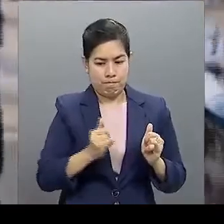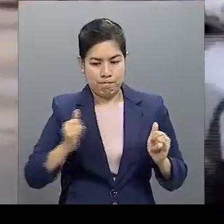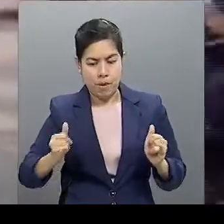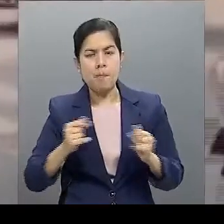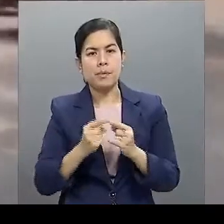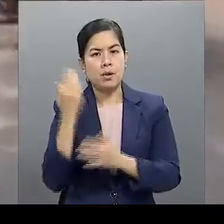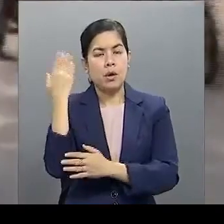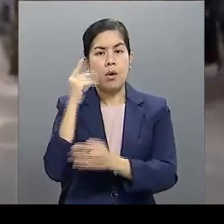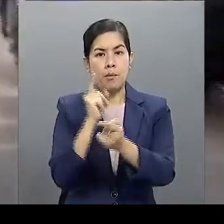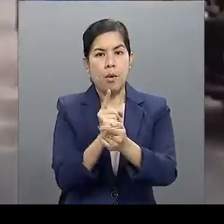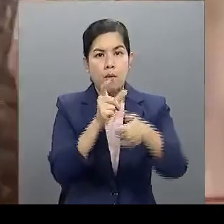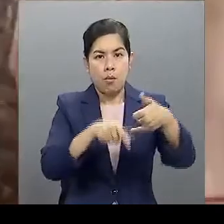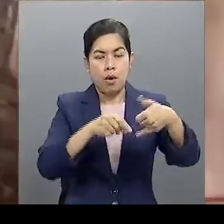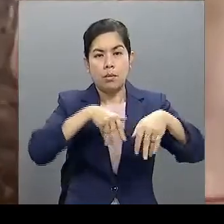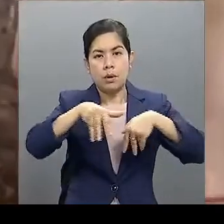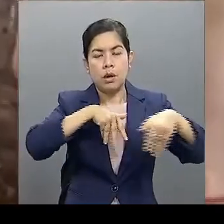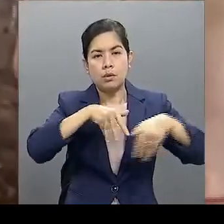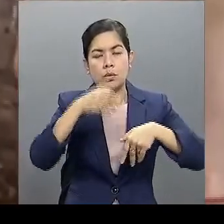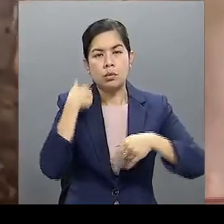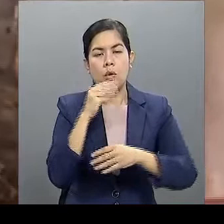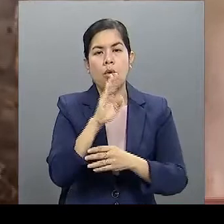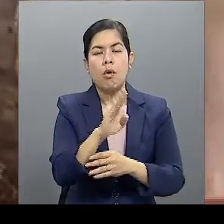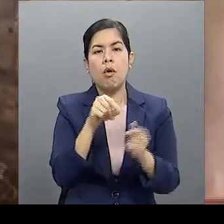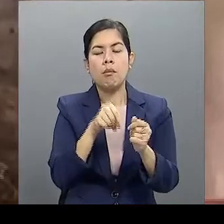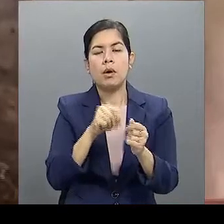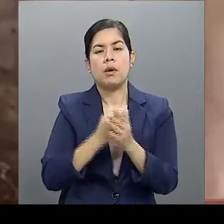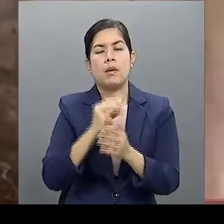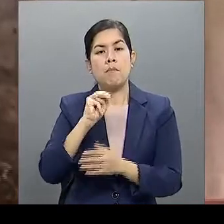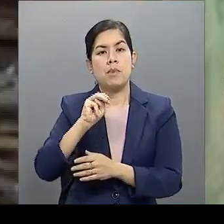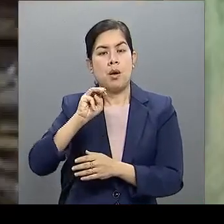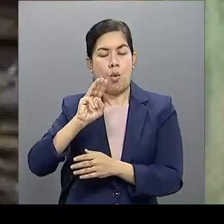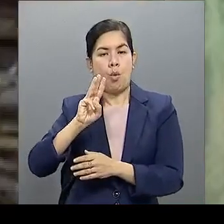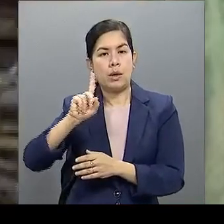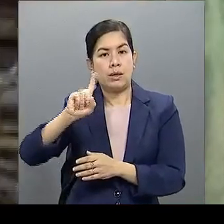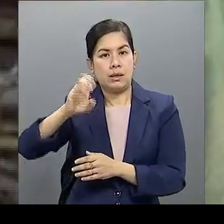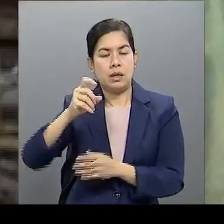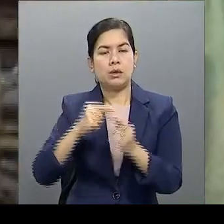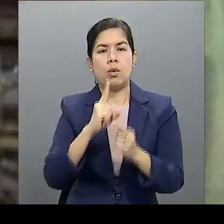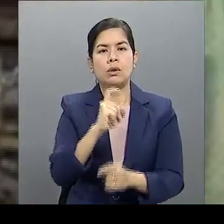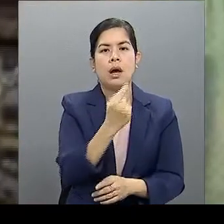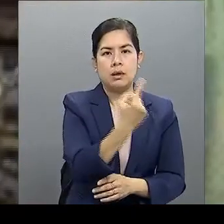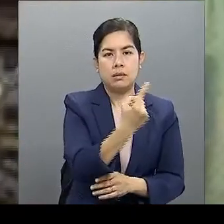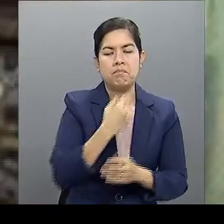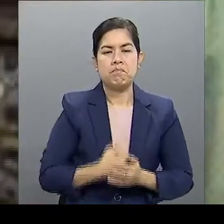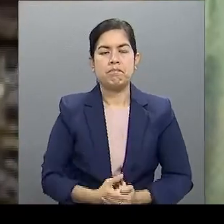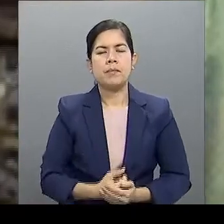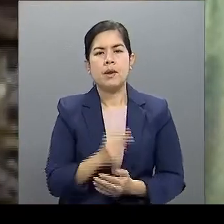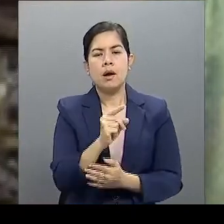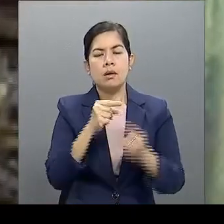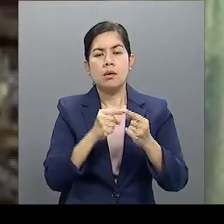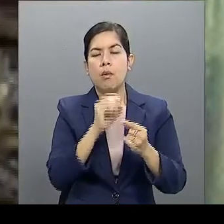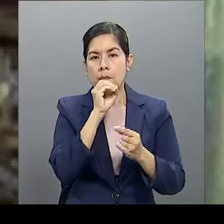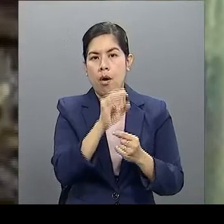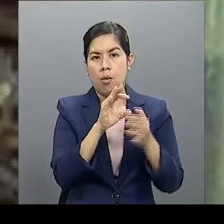-19 จำนวน1คนและภรรยาติดเชื้อโควิด -19 อีก1คนรายงานแจ้งว่านอกจากการประชาสัมพันธ์ให้กับประชาชนระ